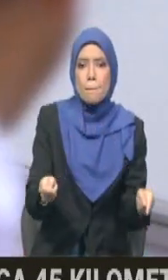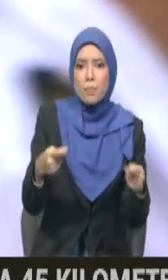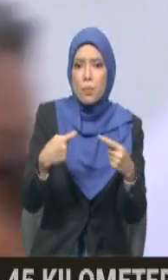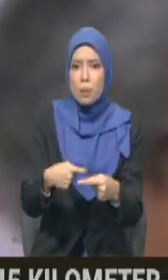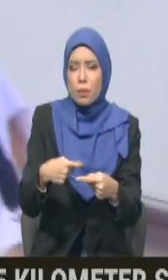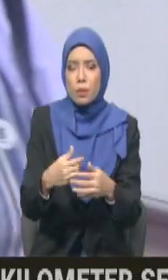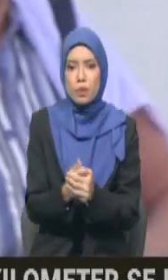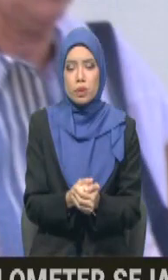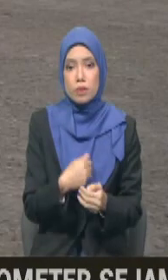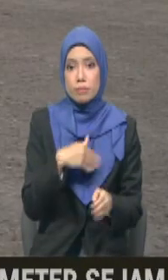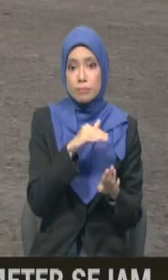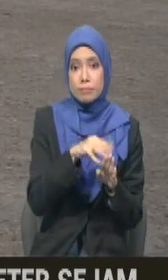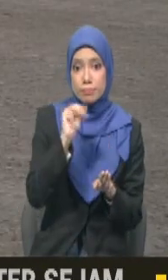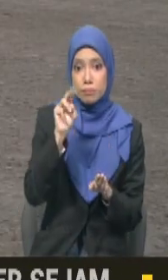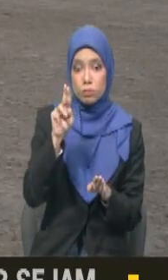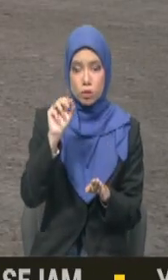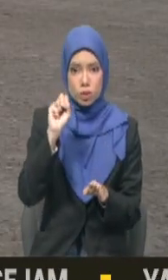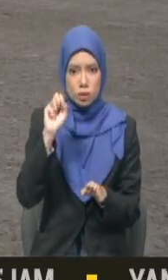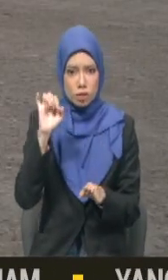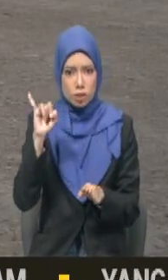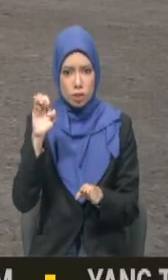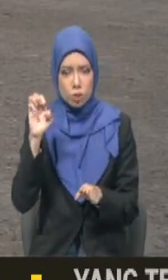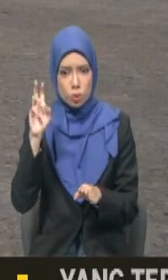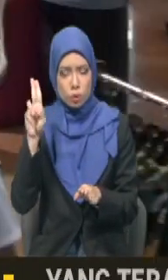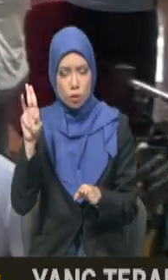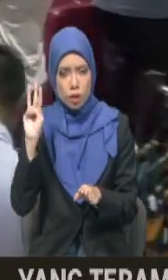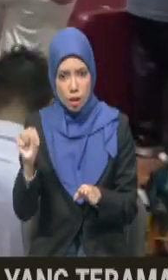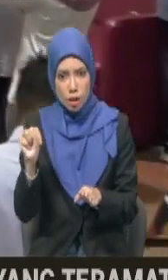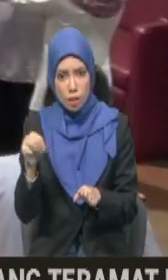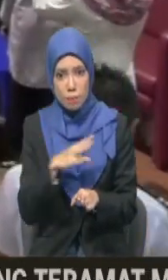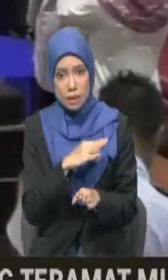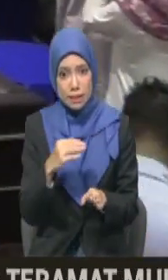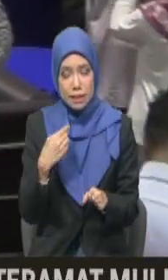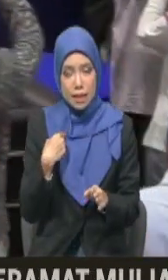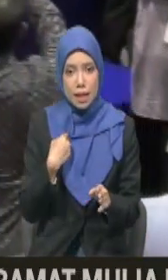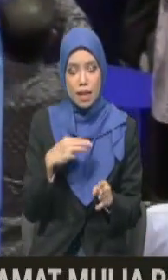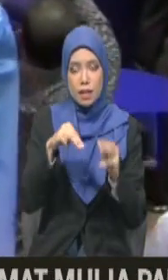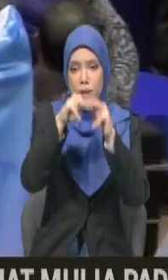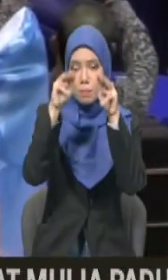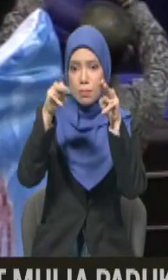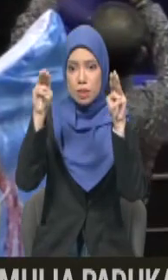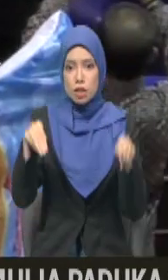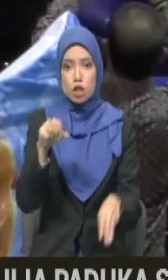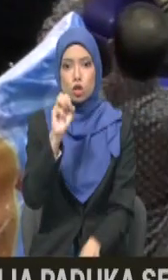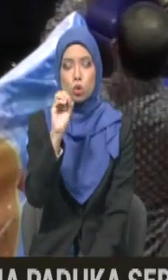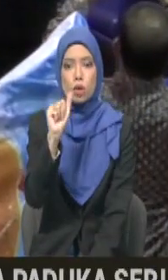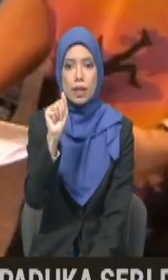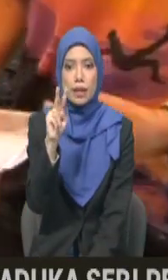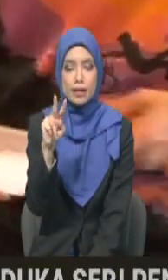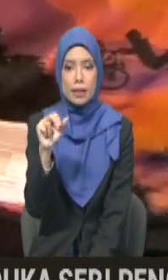muzium alat kebesaran diraja dan Masjid Sultan Omar Ali Saifuddin